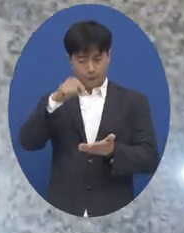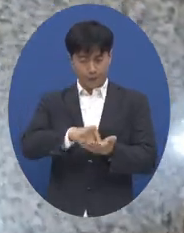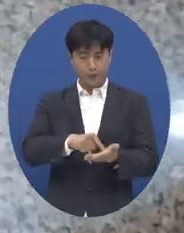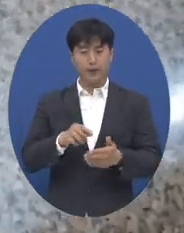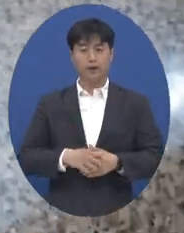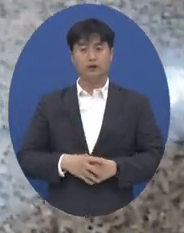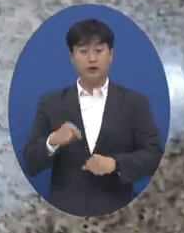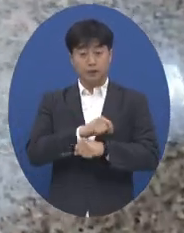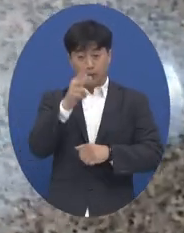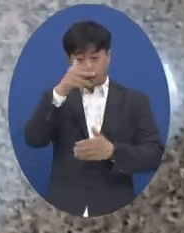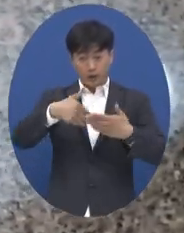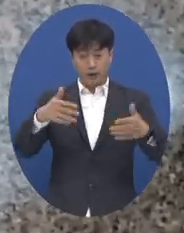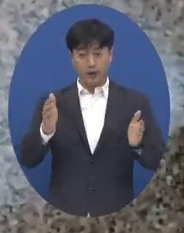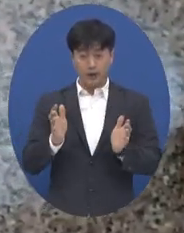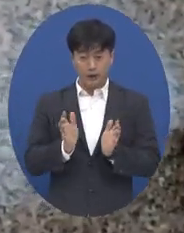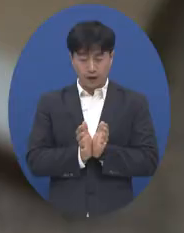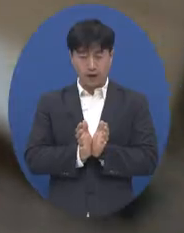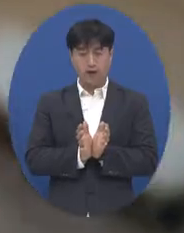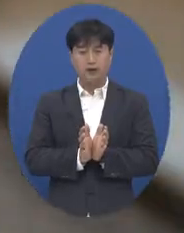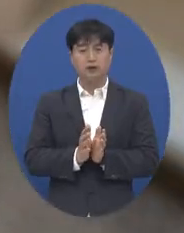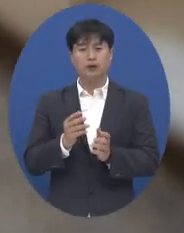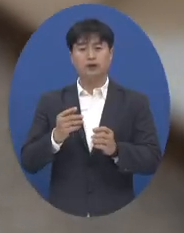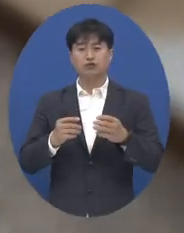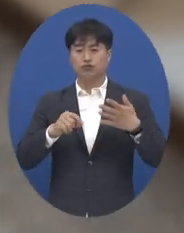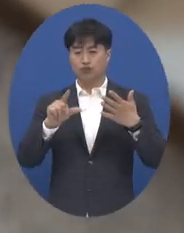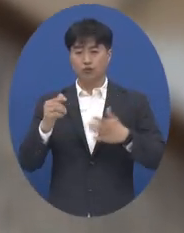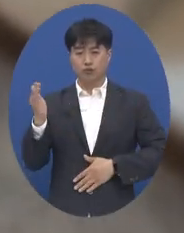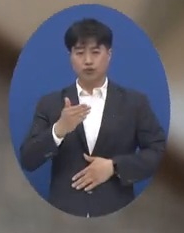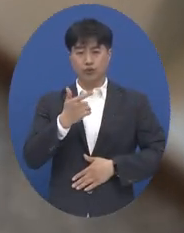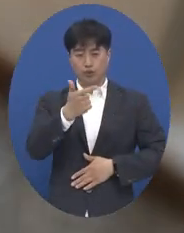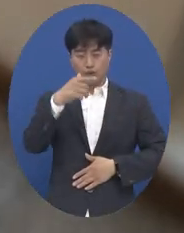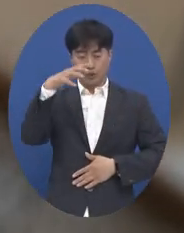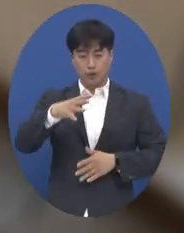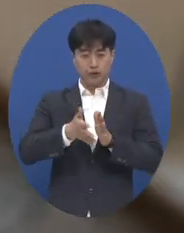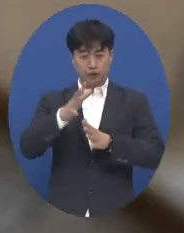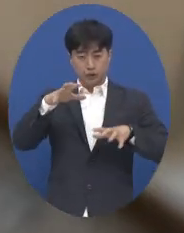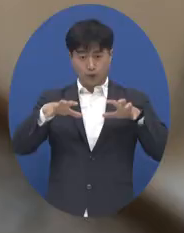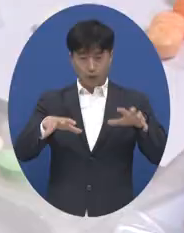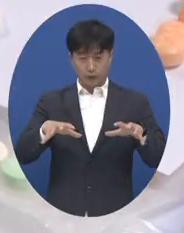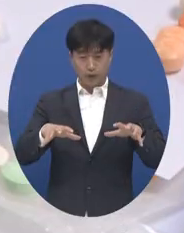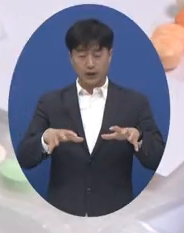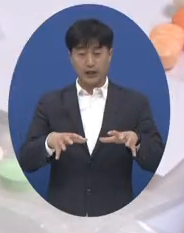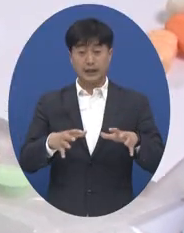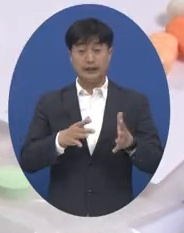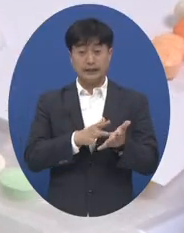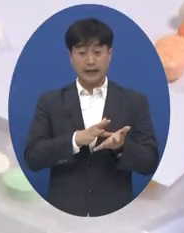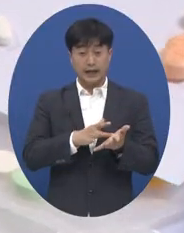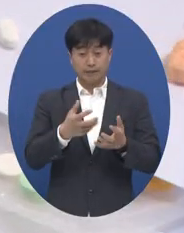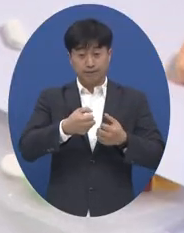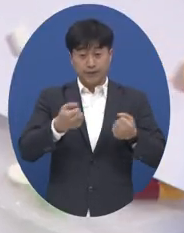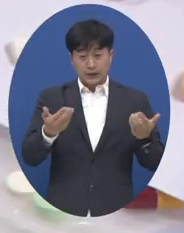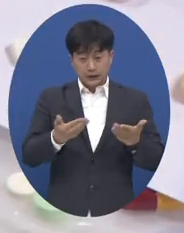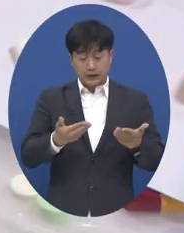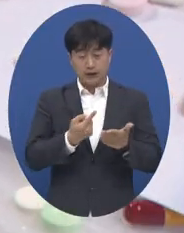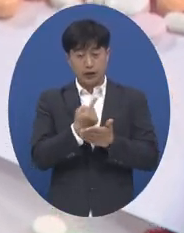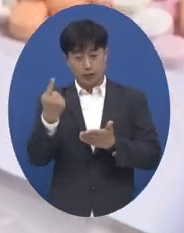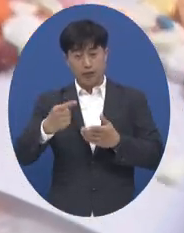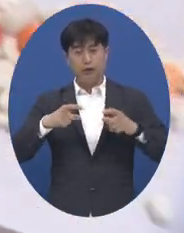경기도 특별사법 경찰단이 지난달부터 도내 6개 시군의 의약분업 예외 지역 지정